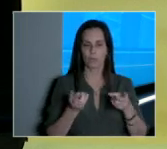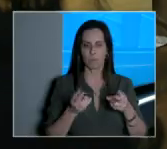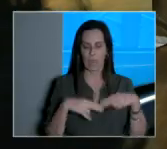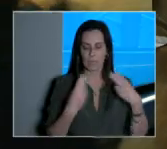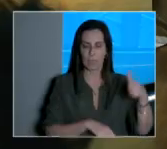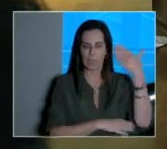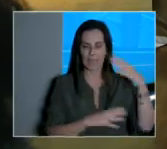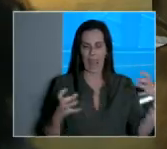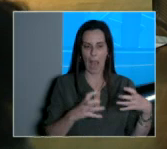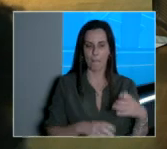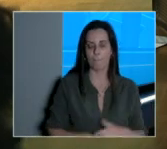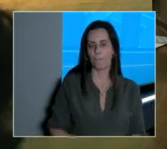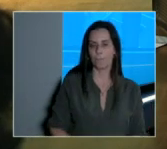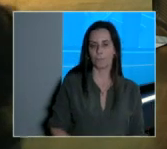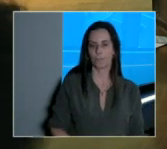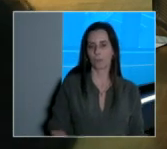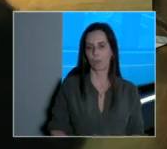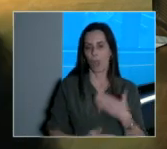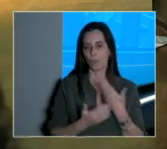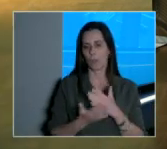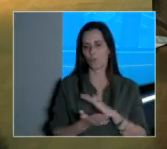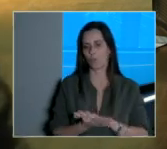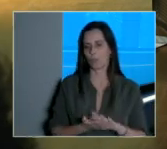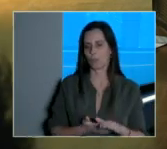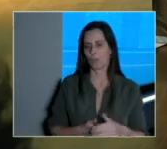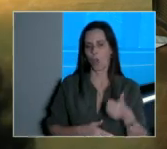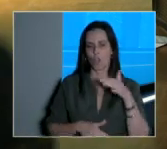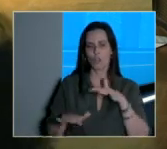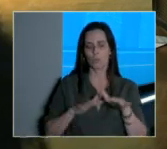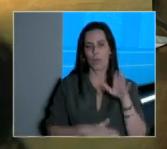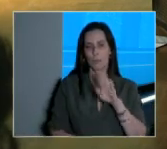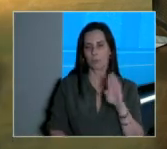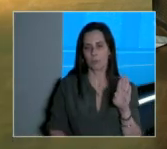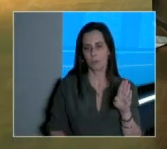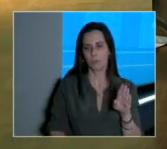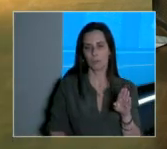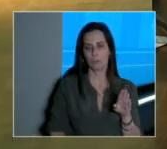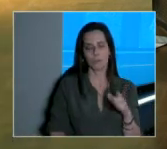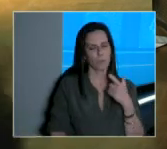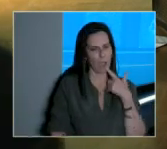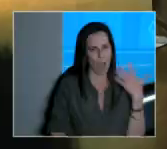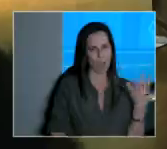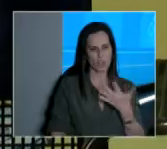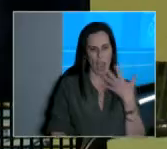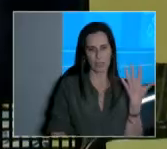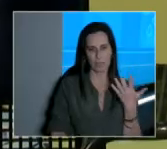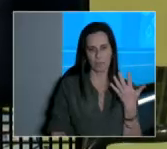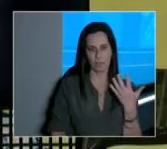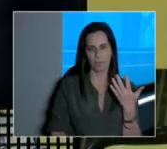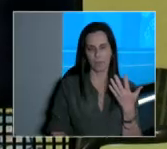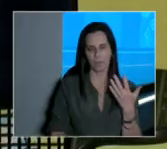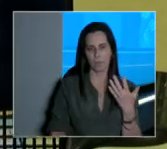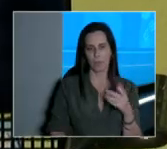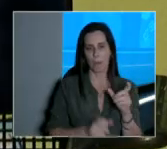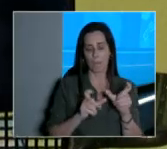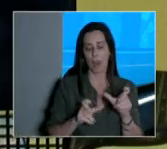העם. כן. העובדה היא פשוטה מאוד, ראש הממשלה נתניהו בלם במשך הרבה מאוד שנים את פסקת